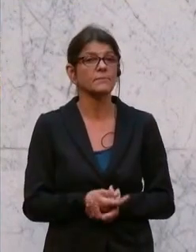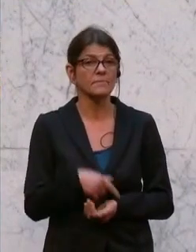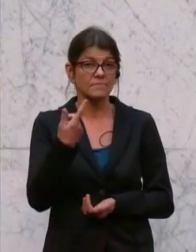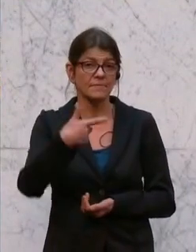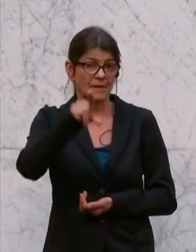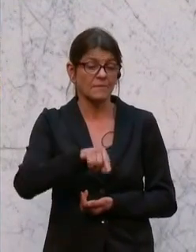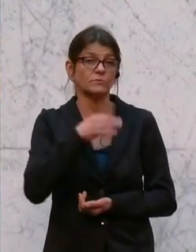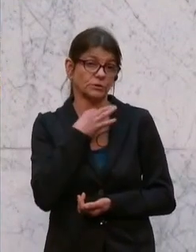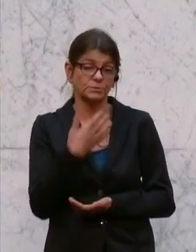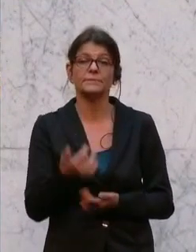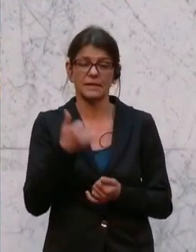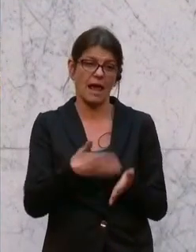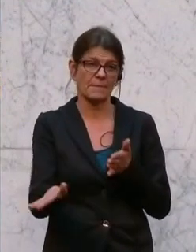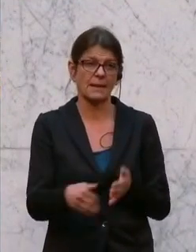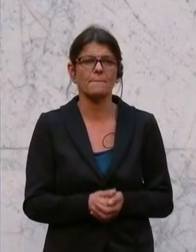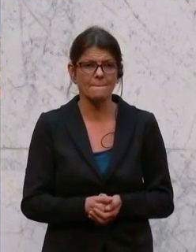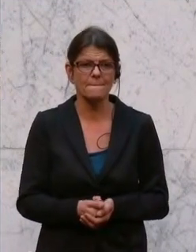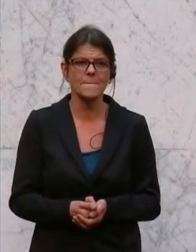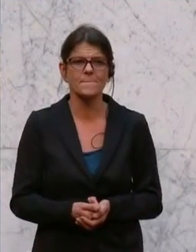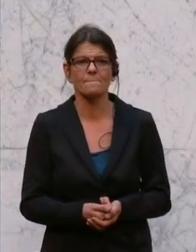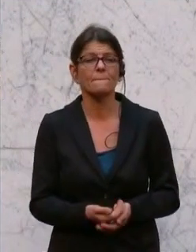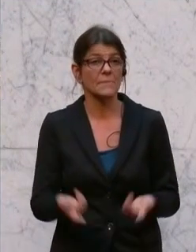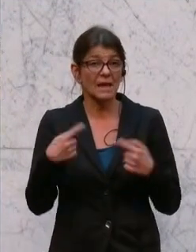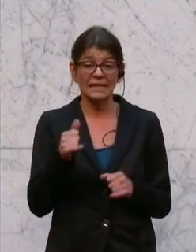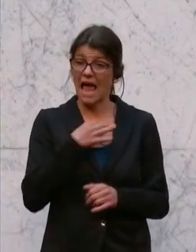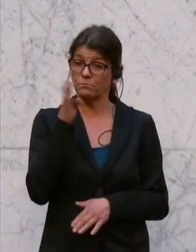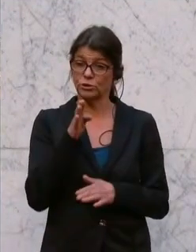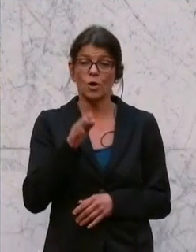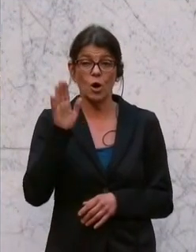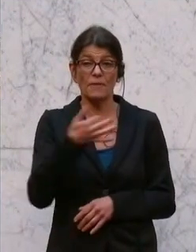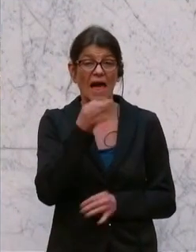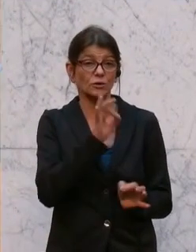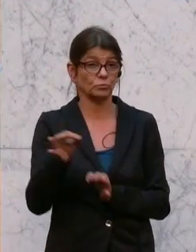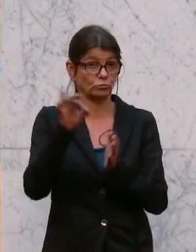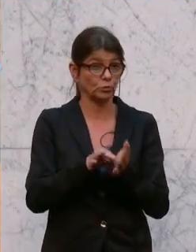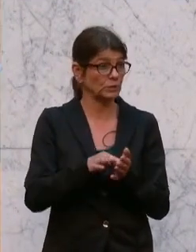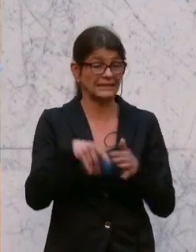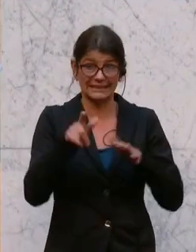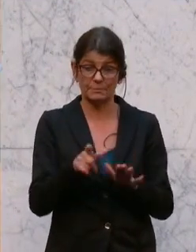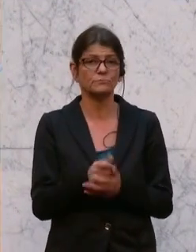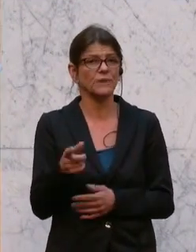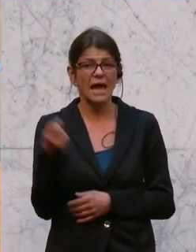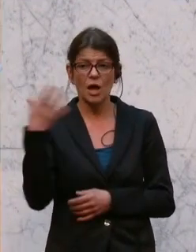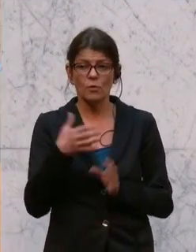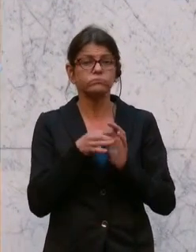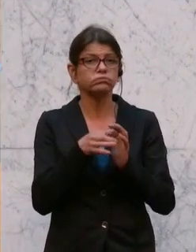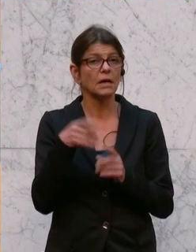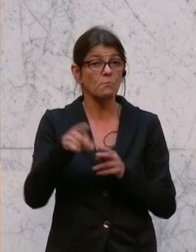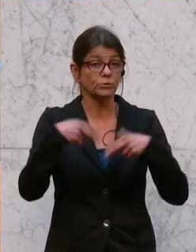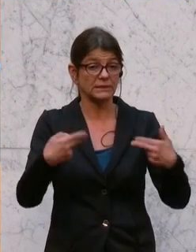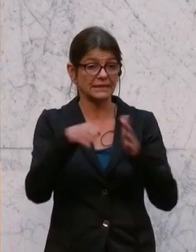Das ist die Minderheit abgelehnt. Wir kommen zur Abstimmung über den Tagesordnungspunkt 7. Entwurf betreffend ein